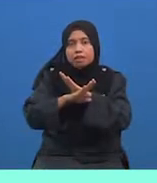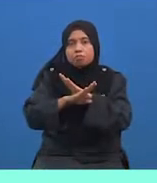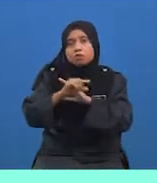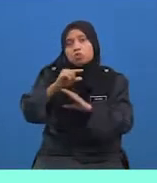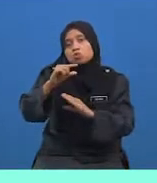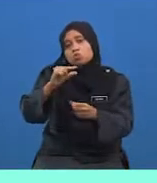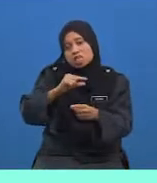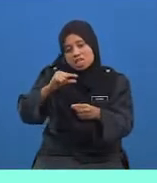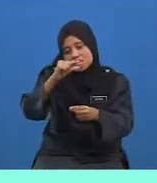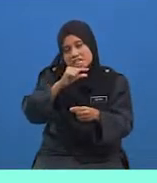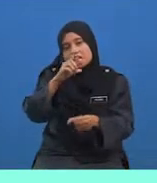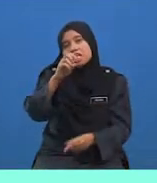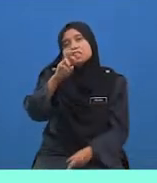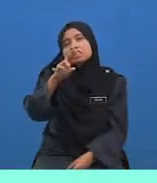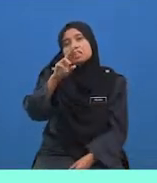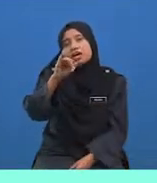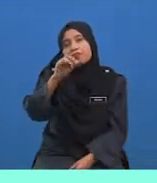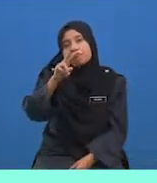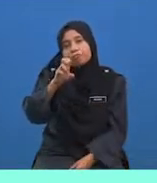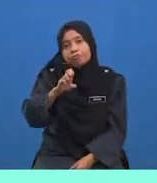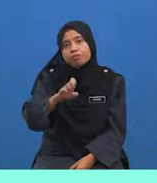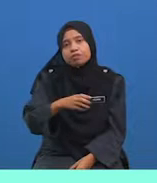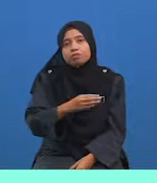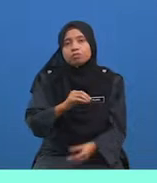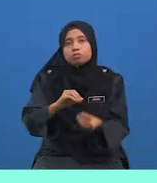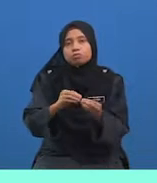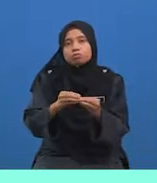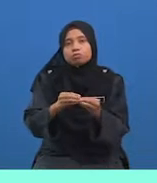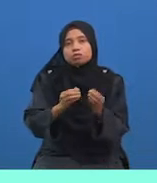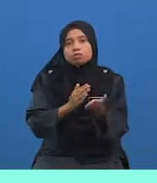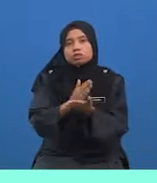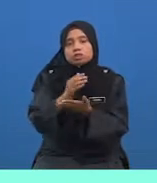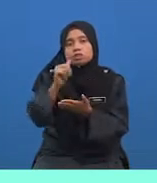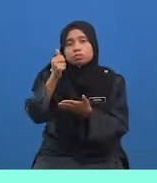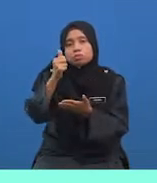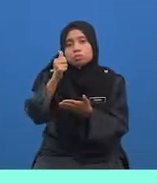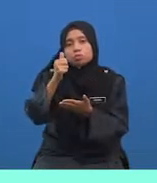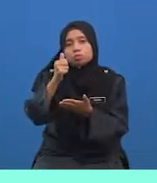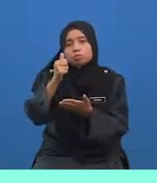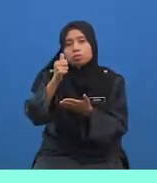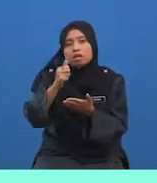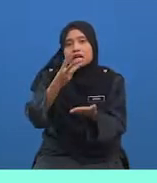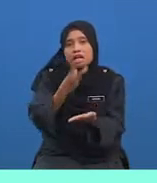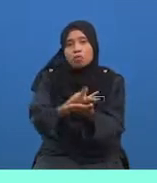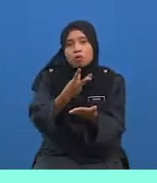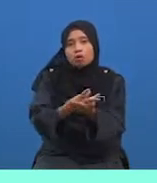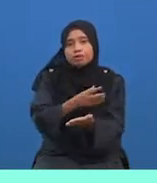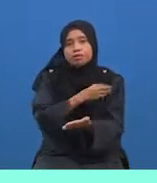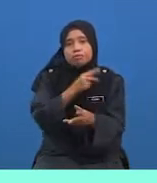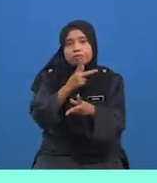Drive. Yang kesepuluh pula melibatkan urusan kewangan dan